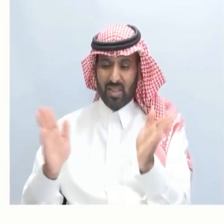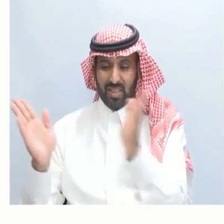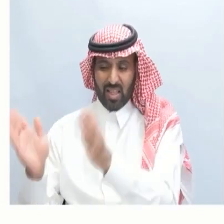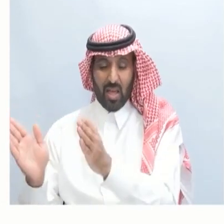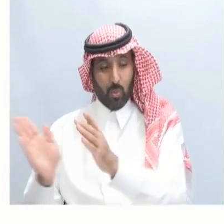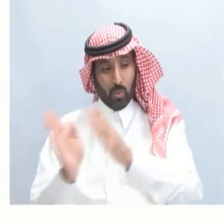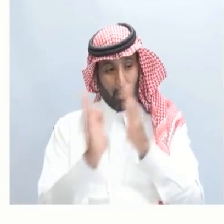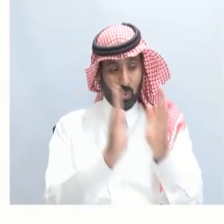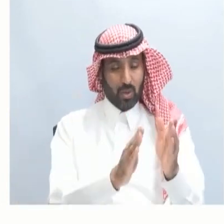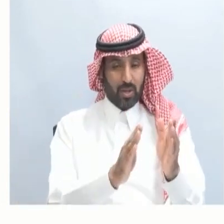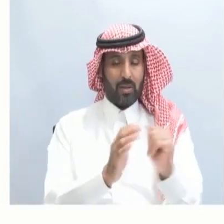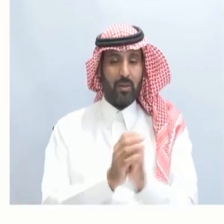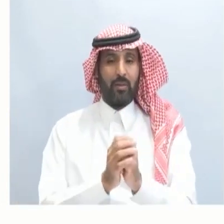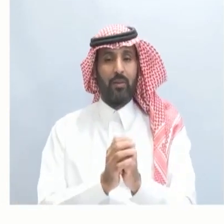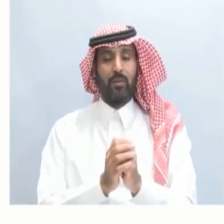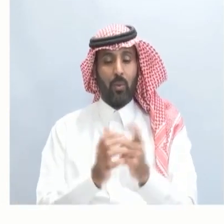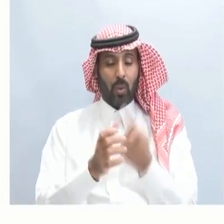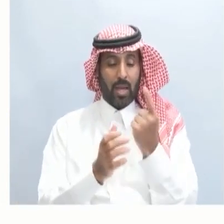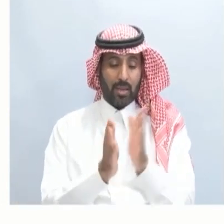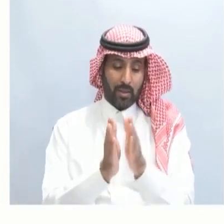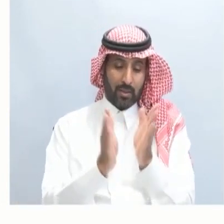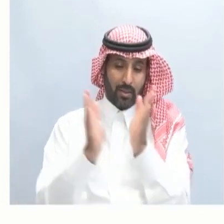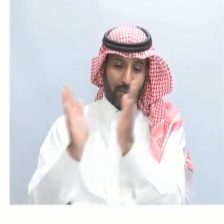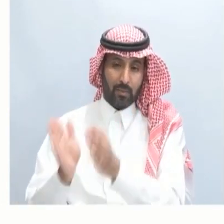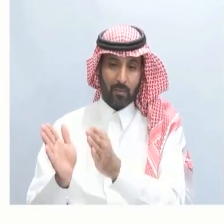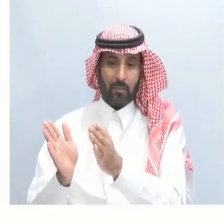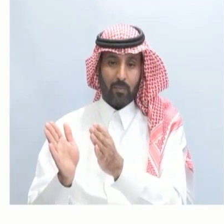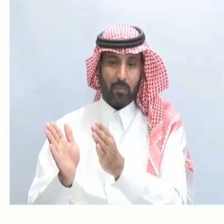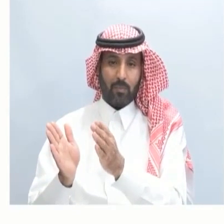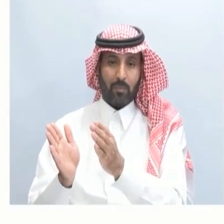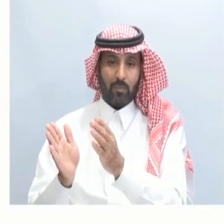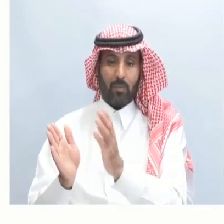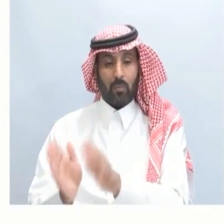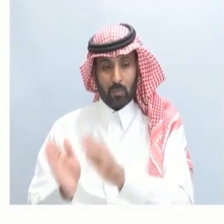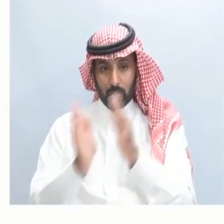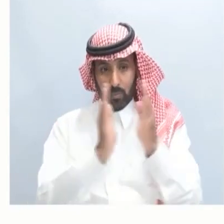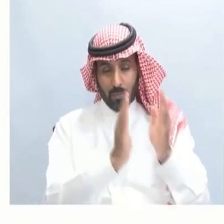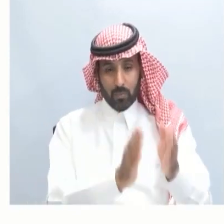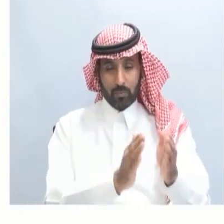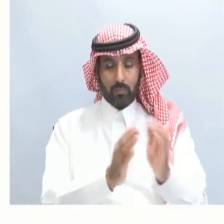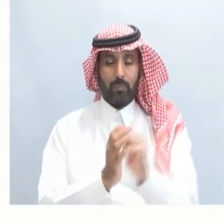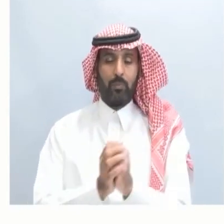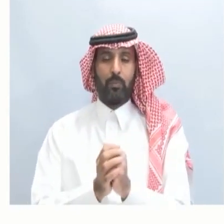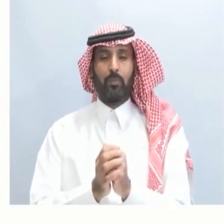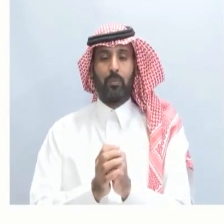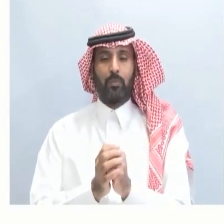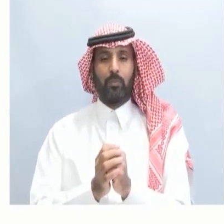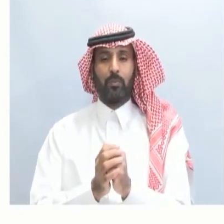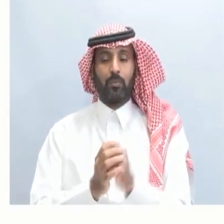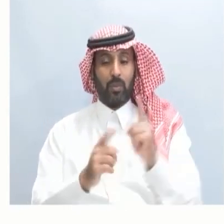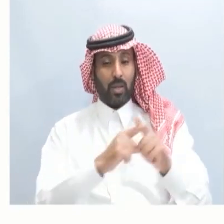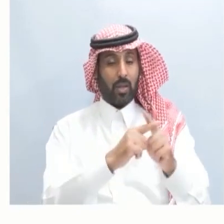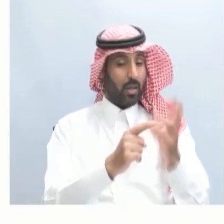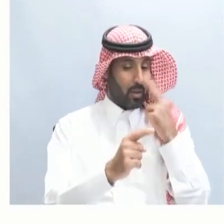ساقوم ب ذلك للطرف الايمن وساقوم عمل ذلك للطرف ماذا الايسر